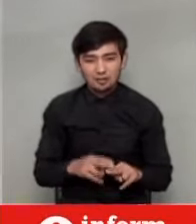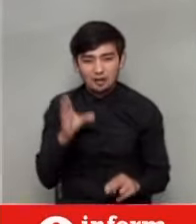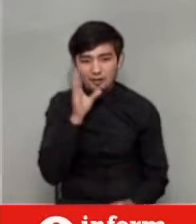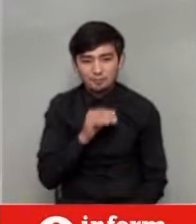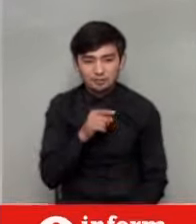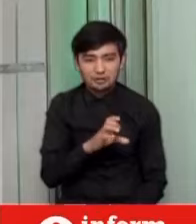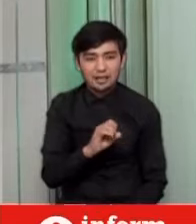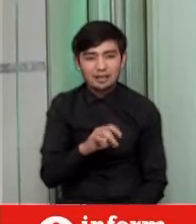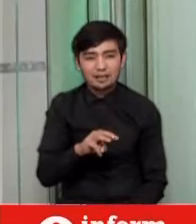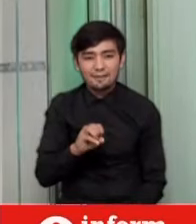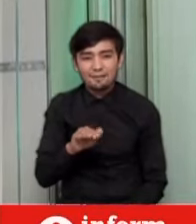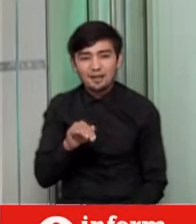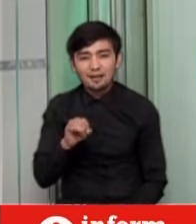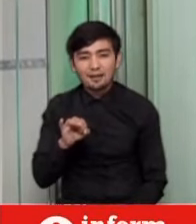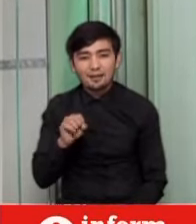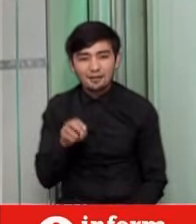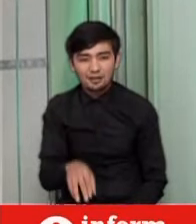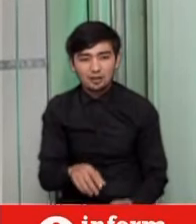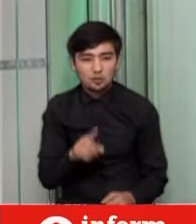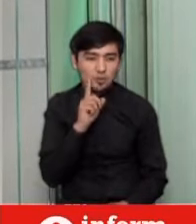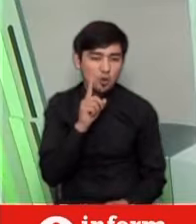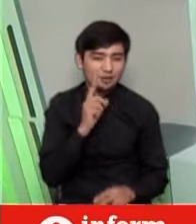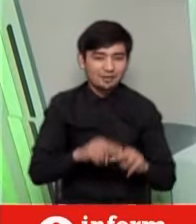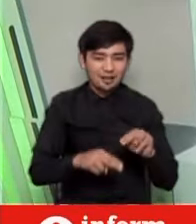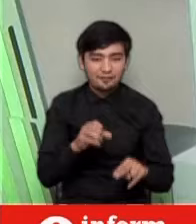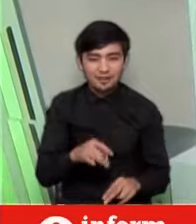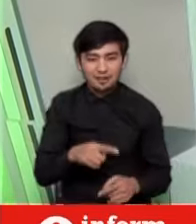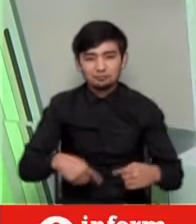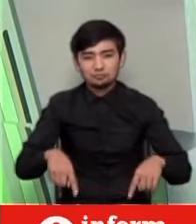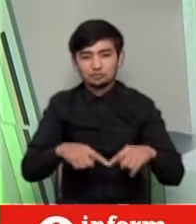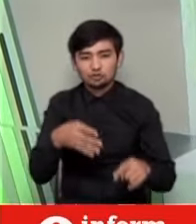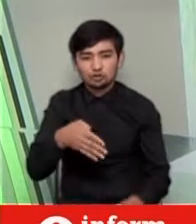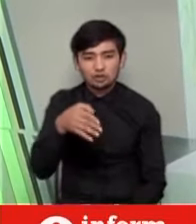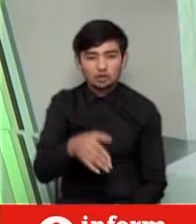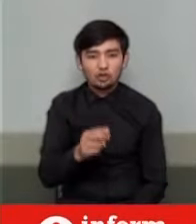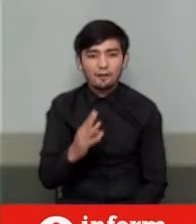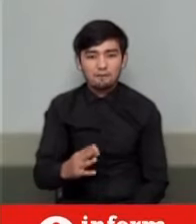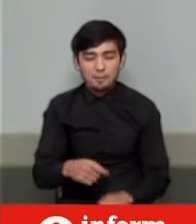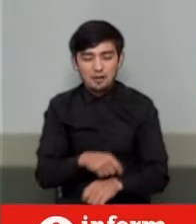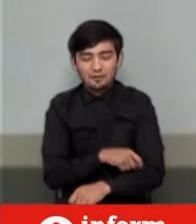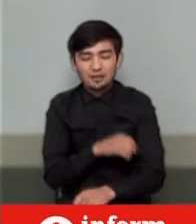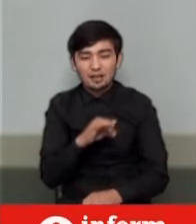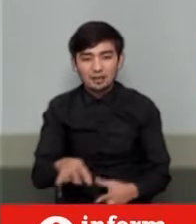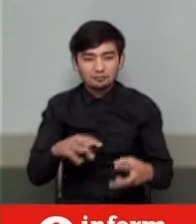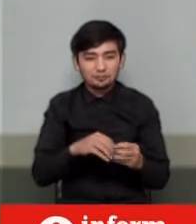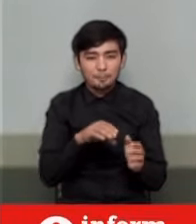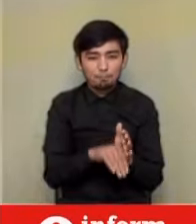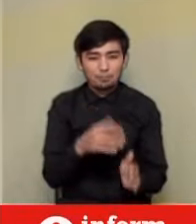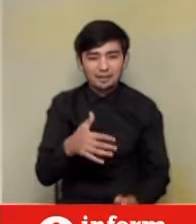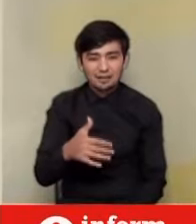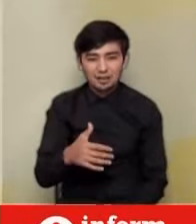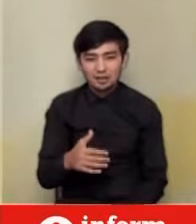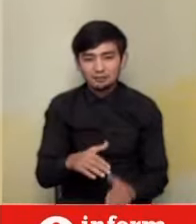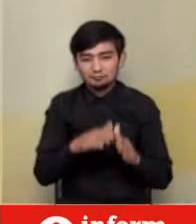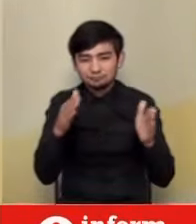сертификацией зелёного строительства его площадь составляет почти 54.000 квадратов там установлено 50 стоек регистрации